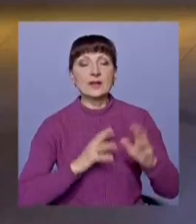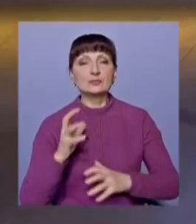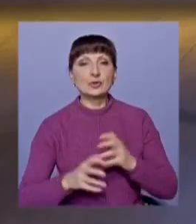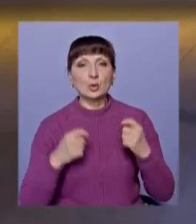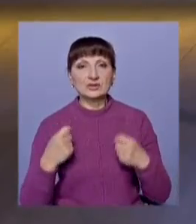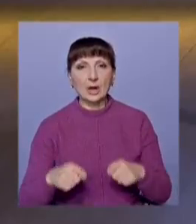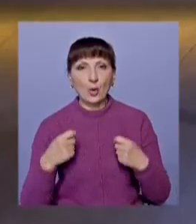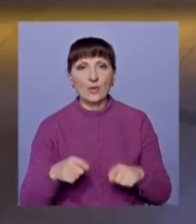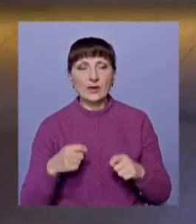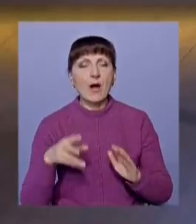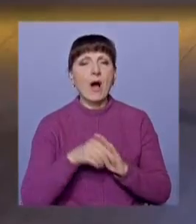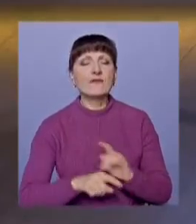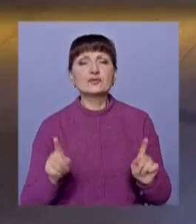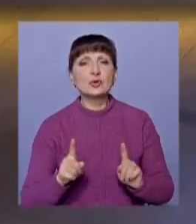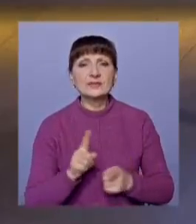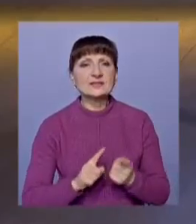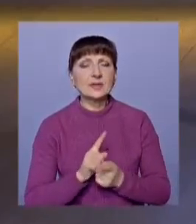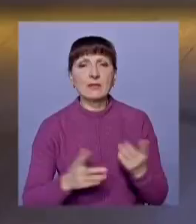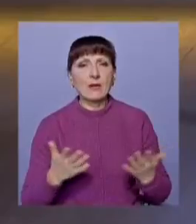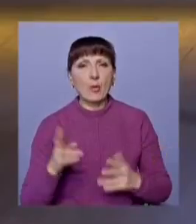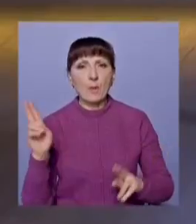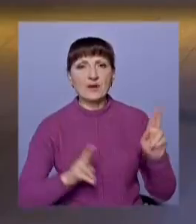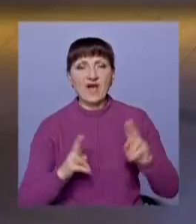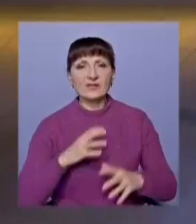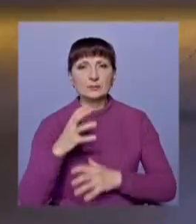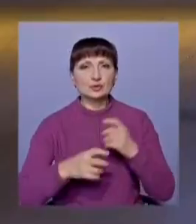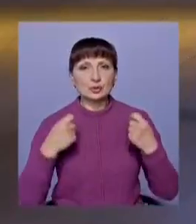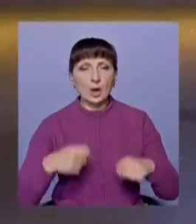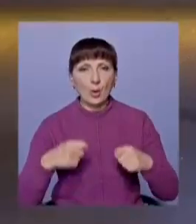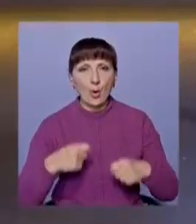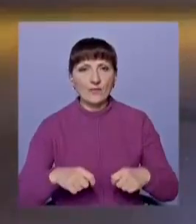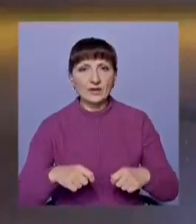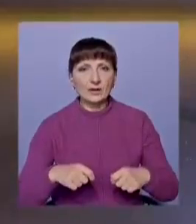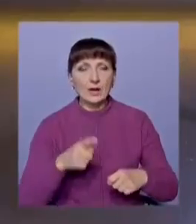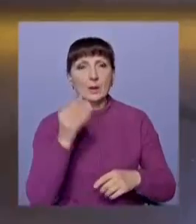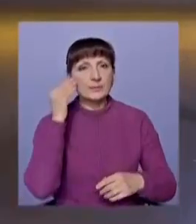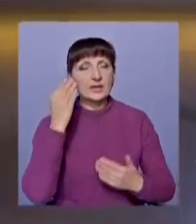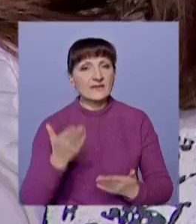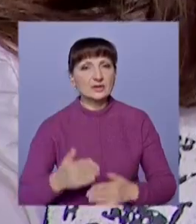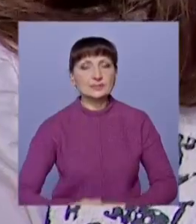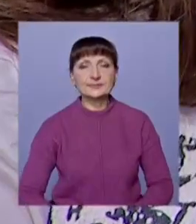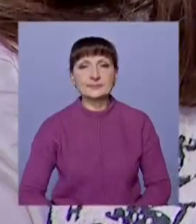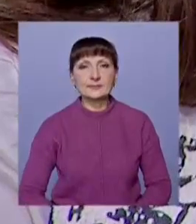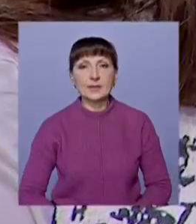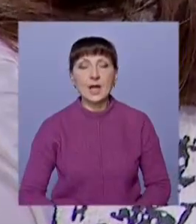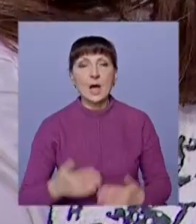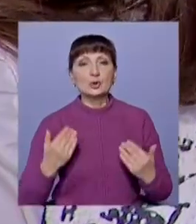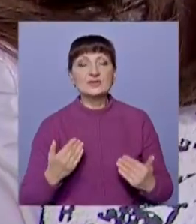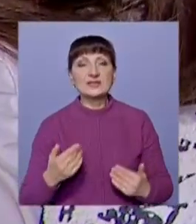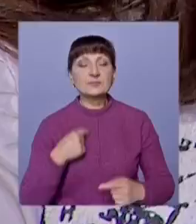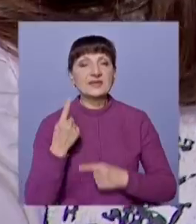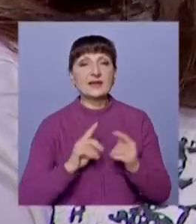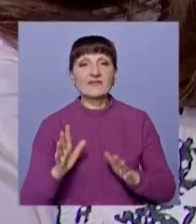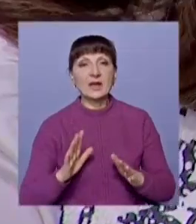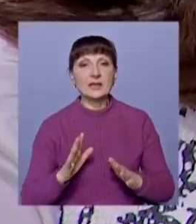торговли». В чем заключается изменение в правилах международной торговли, на ваш взгляд, именно сегодня, которые происходят? Ну, здесь, наверное, мы не говорим о